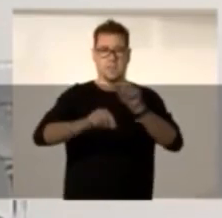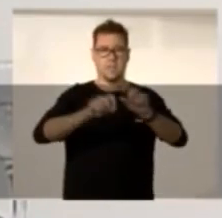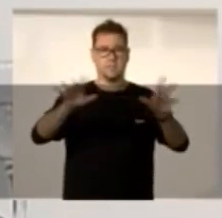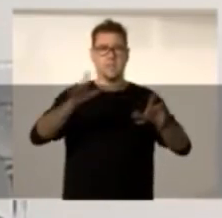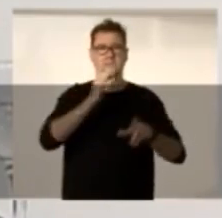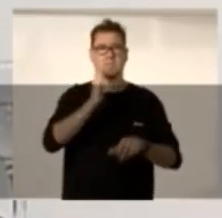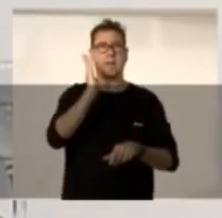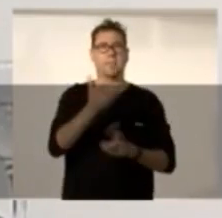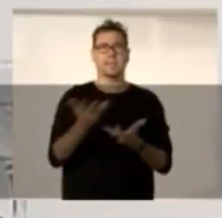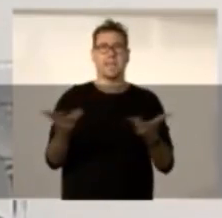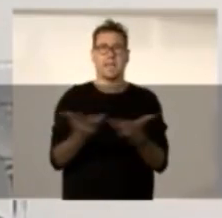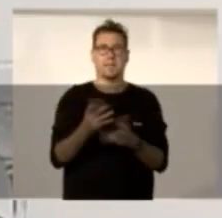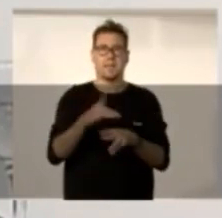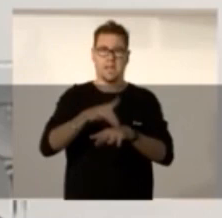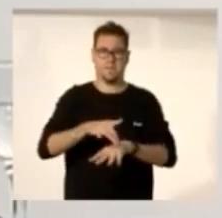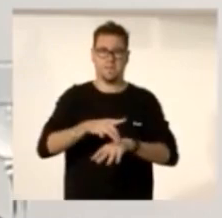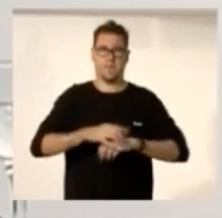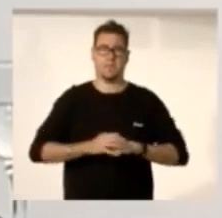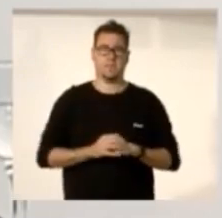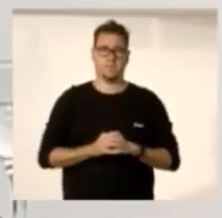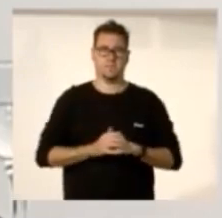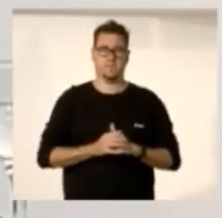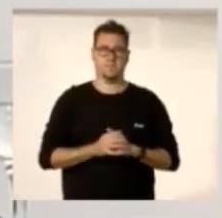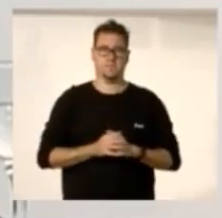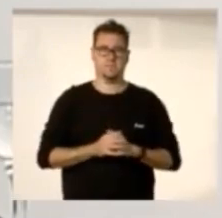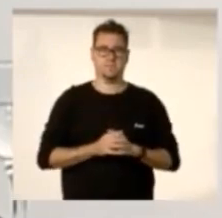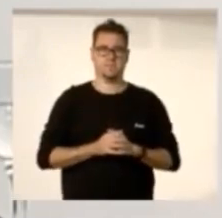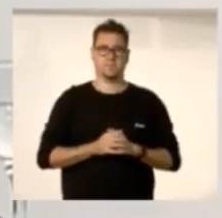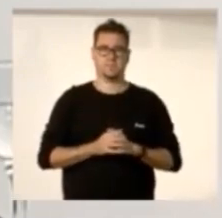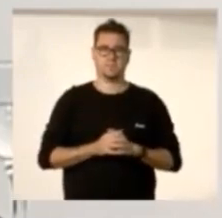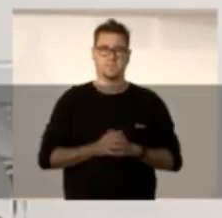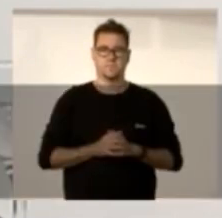en l'impacte de gravetat de la malaltia.